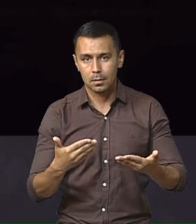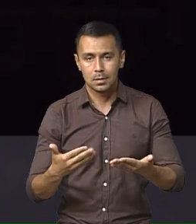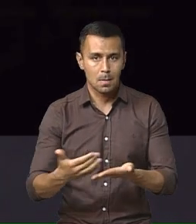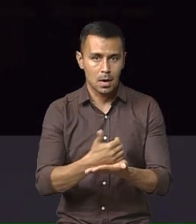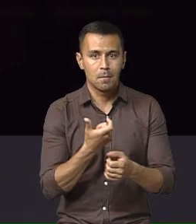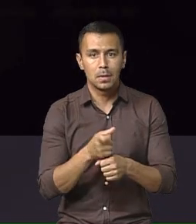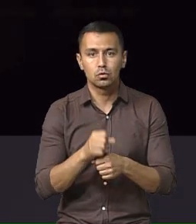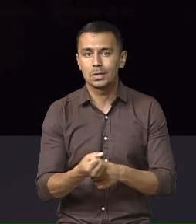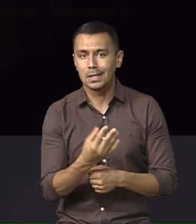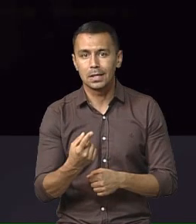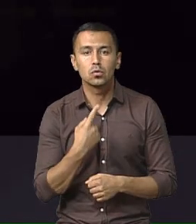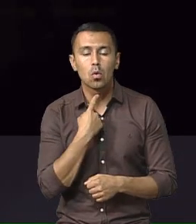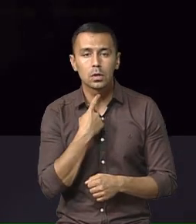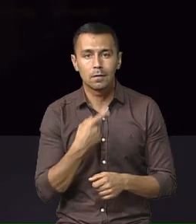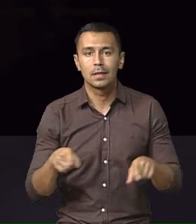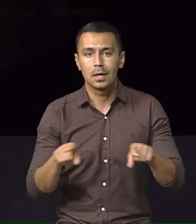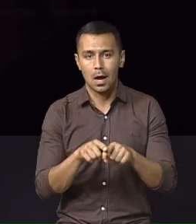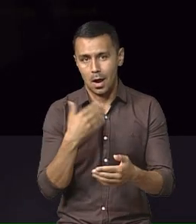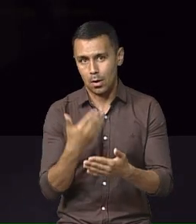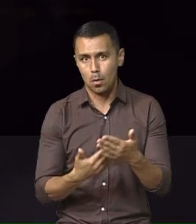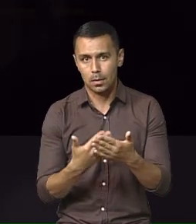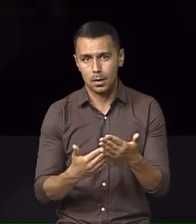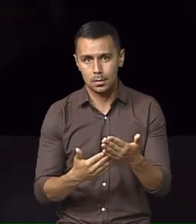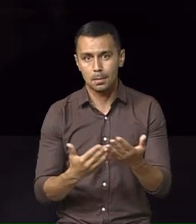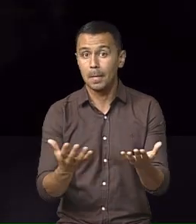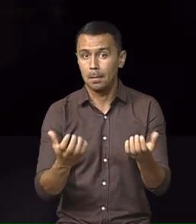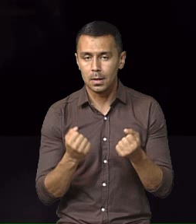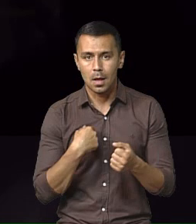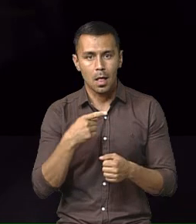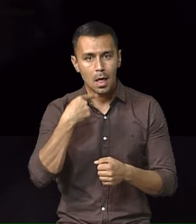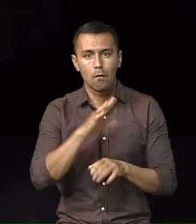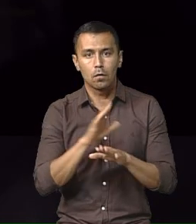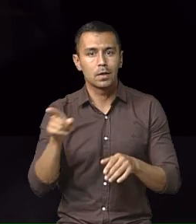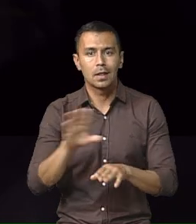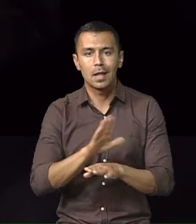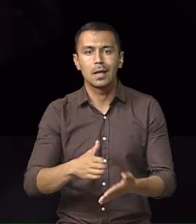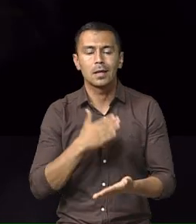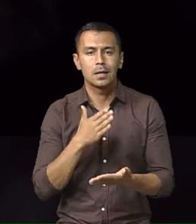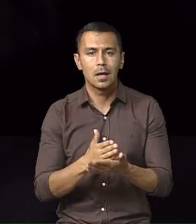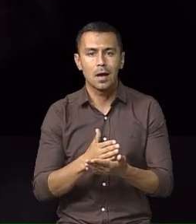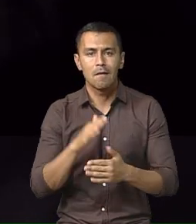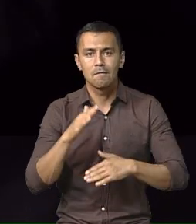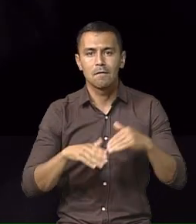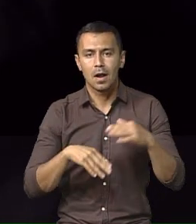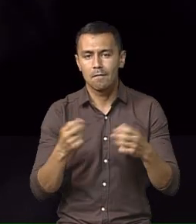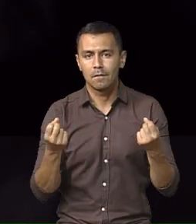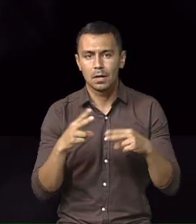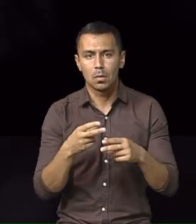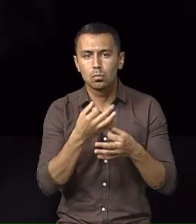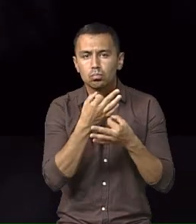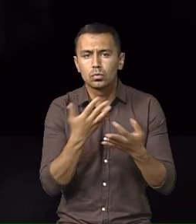більшу кількість голосів, така рекомендація йде. Я не казав, що вони не є фахівцями. Як до